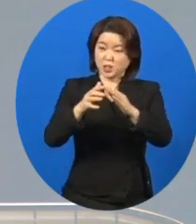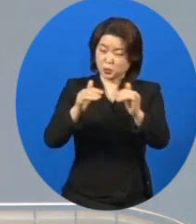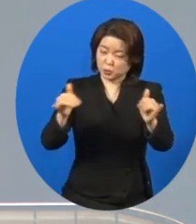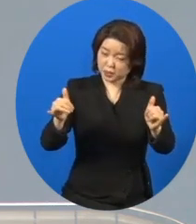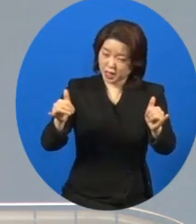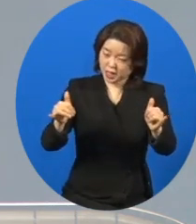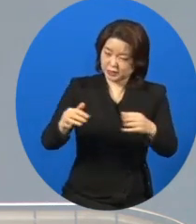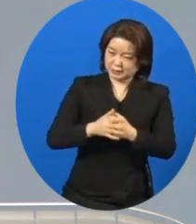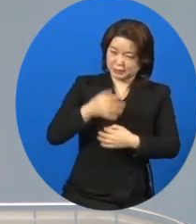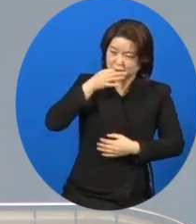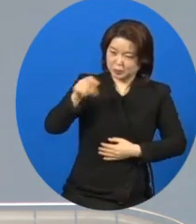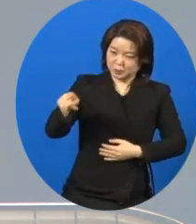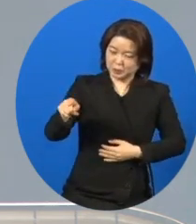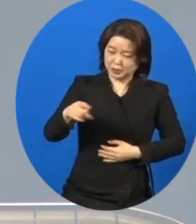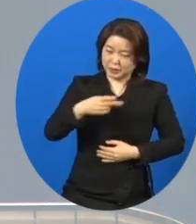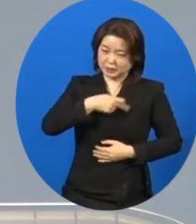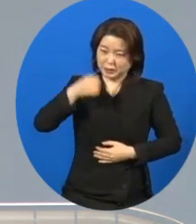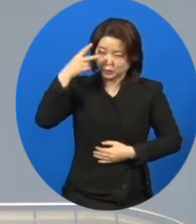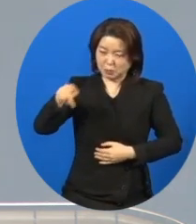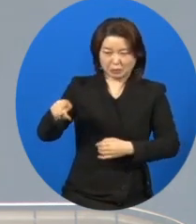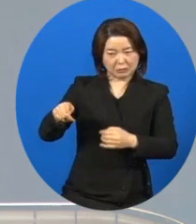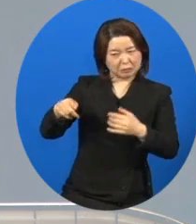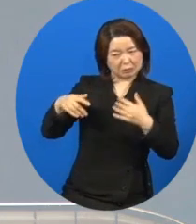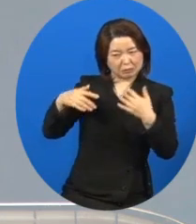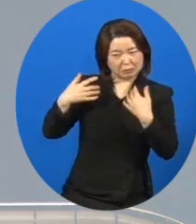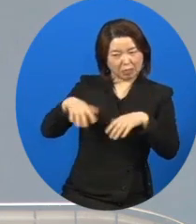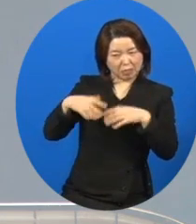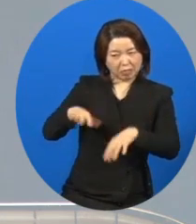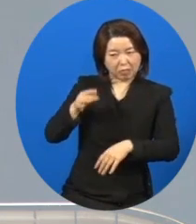하기에는 사도 바울이 너무 나약해 보인다는 겁니다.